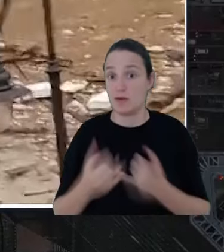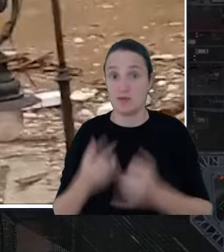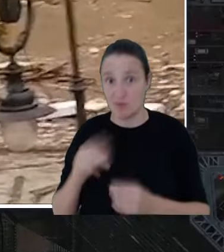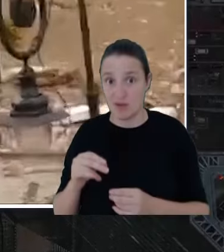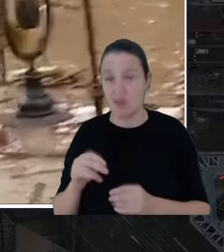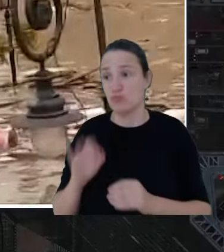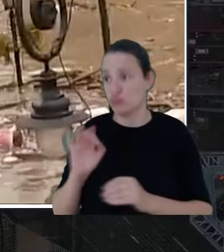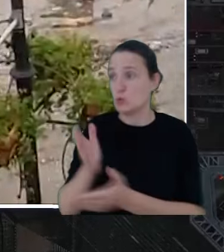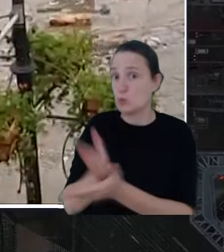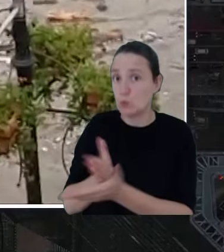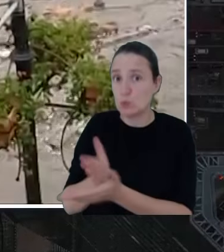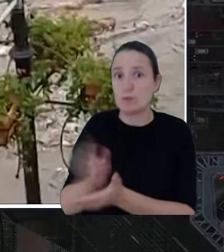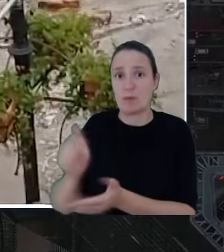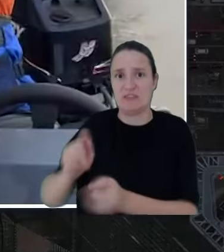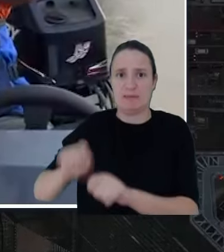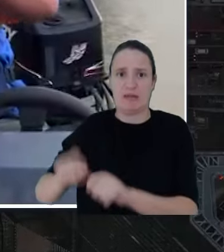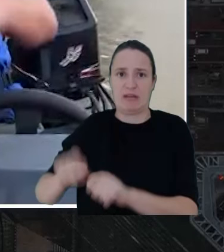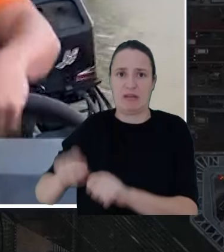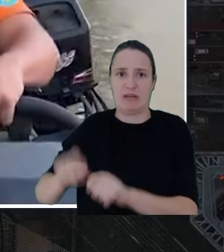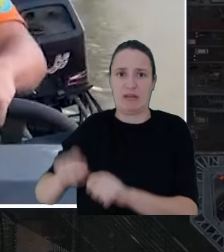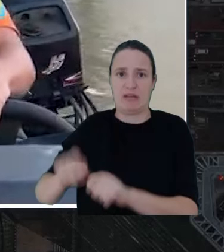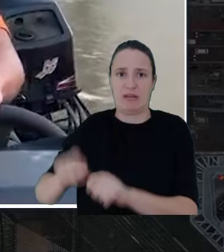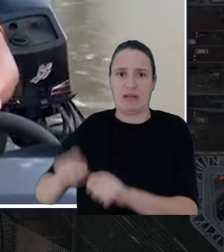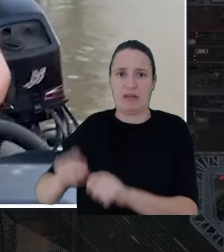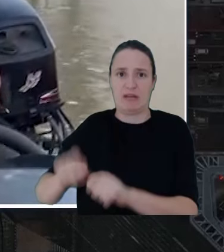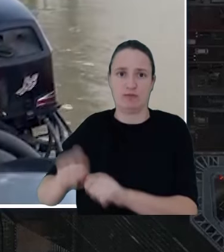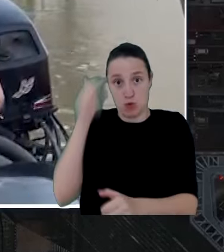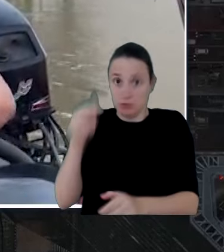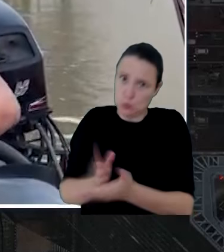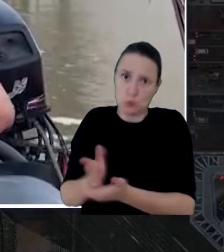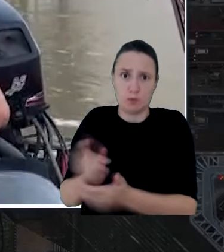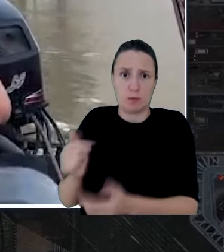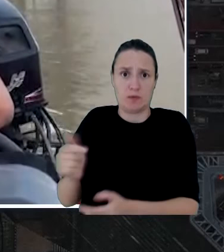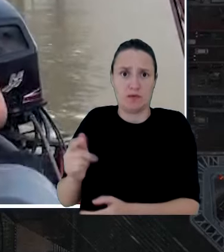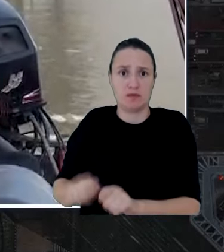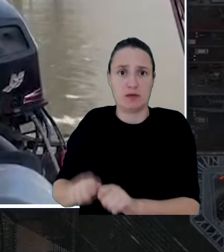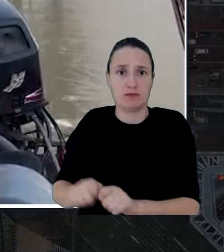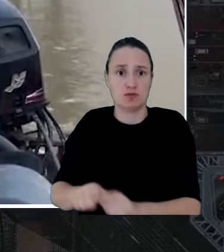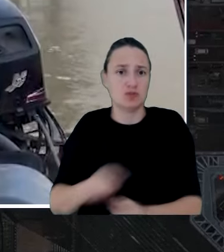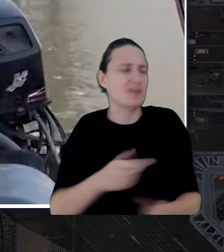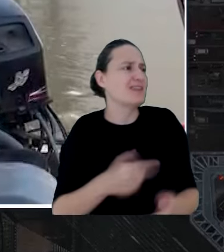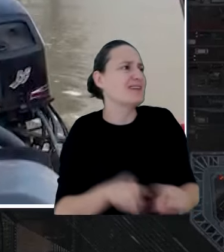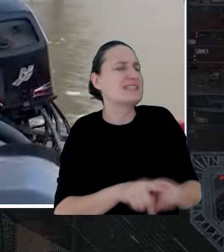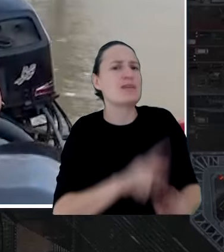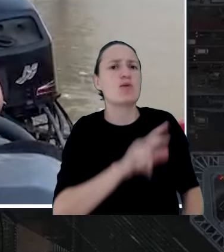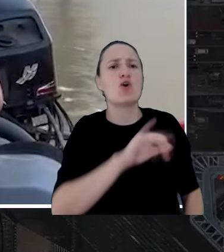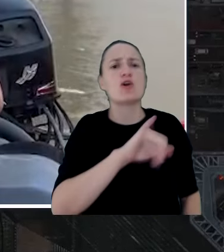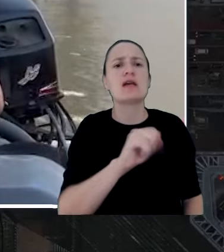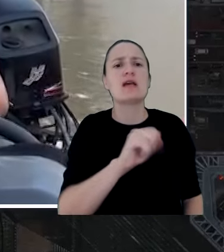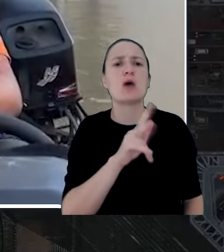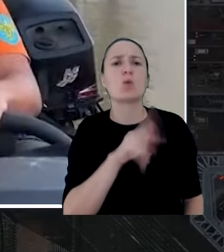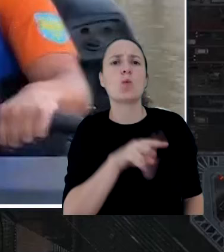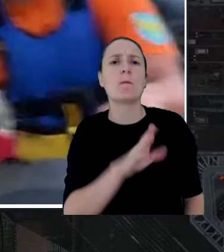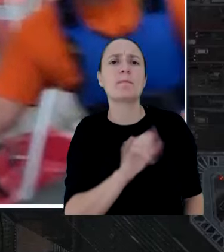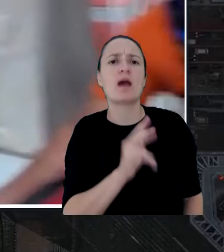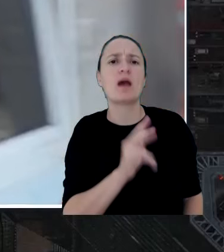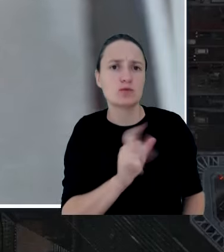wszystko sprawdzić. Tak samo jeśli chodzi o odniesienie się do słów pana Jakubiaka. Skoro pan ma te